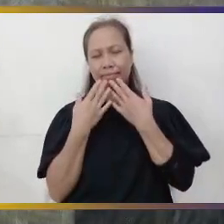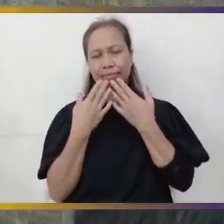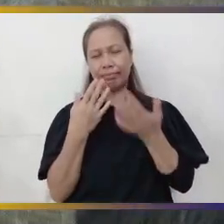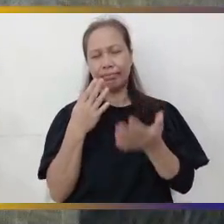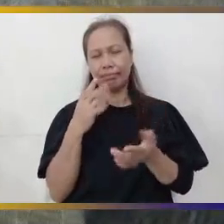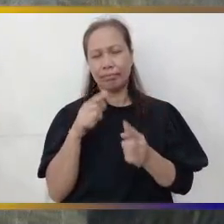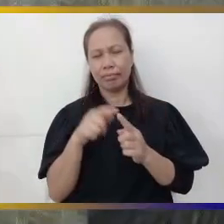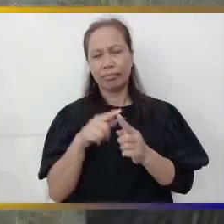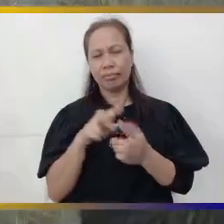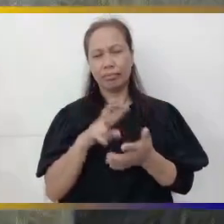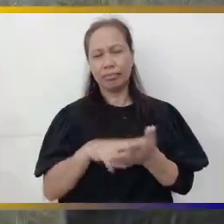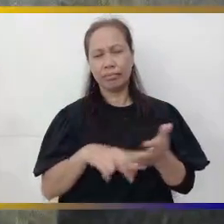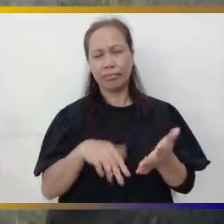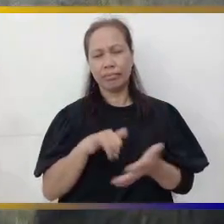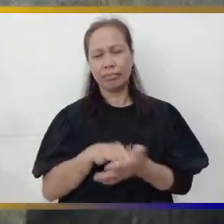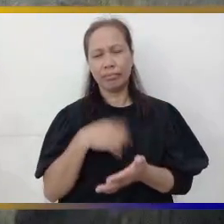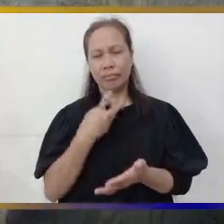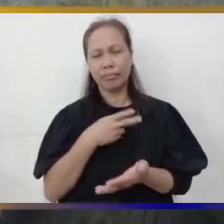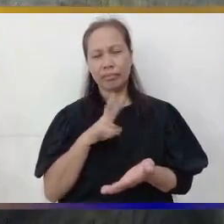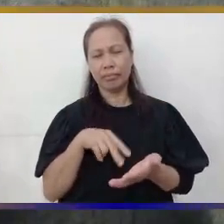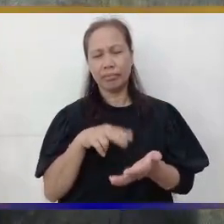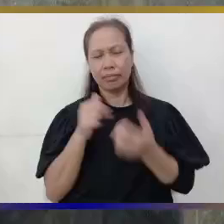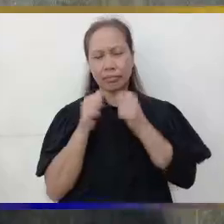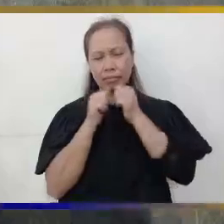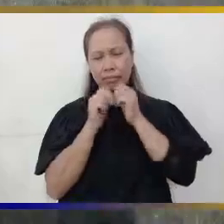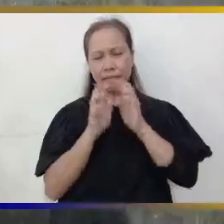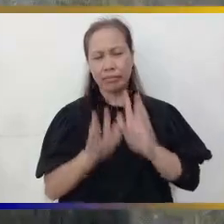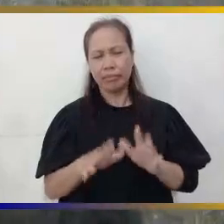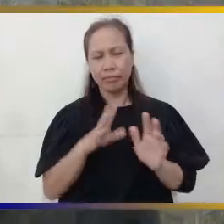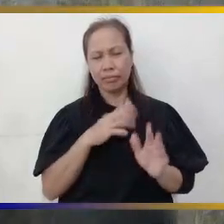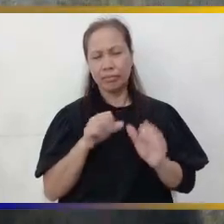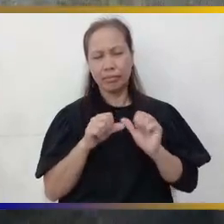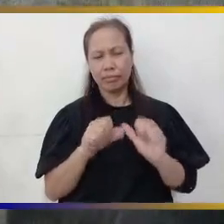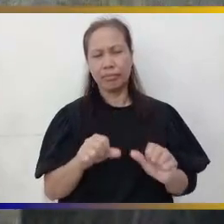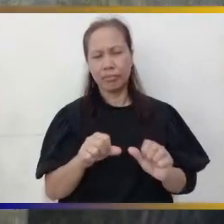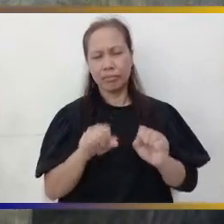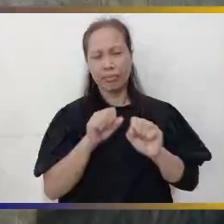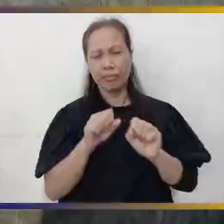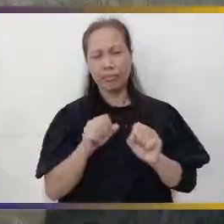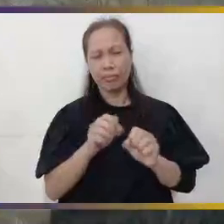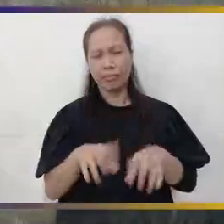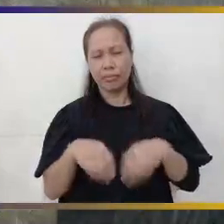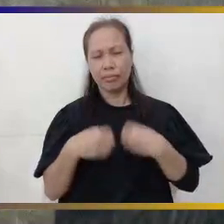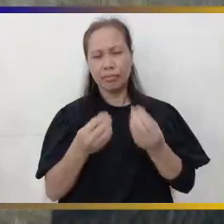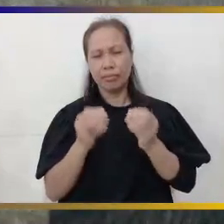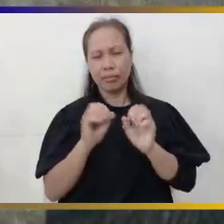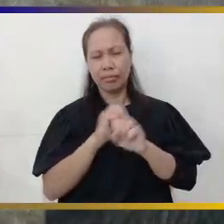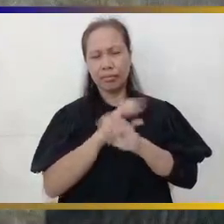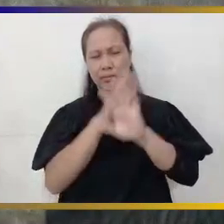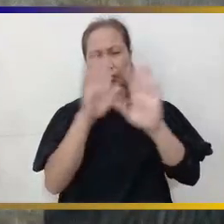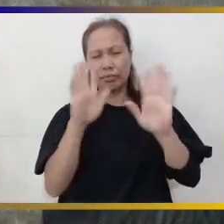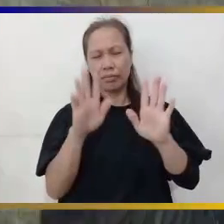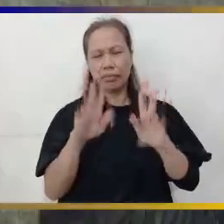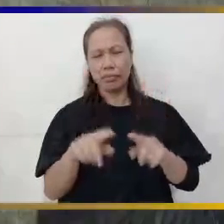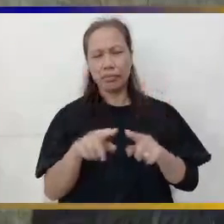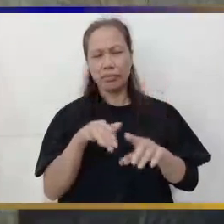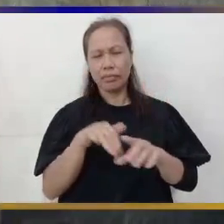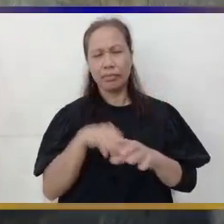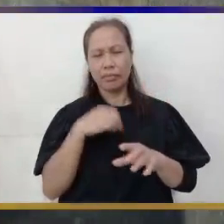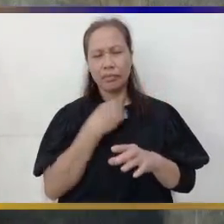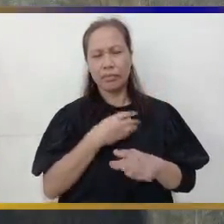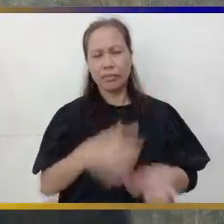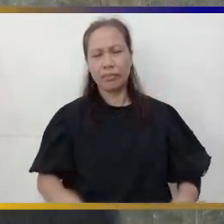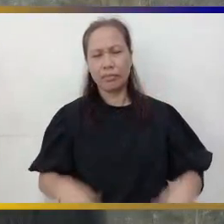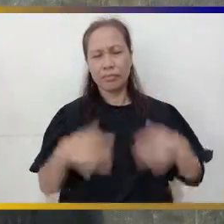binasa po namin Pagpalain niyo po Diyos at patuloy na magbigay ito ng liwanag sa amin sa buhay namin ngayon bilang isang Kristiyano or